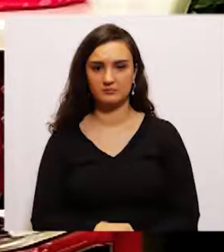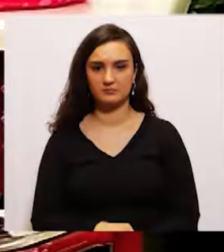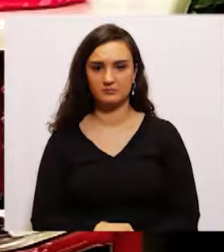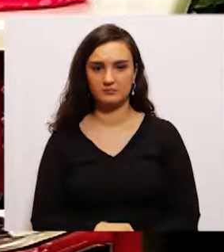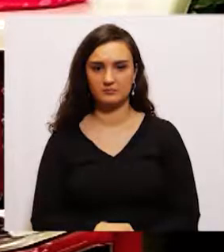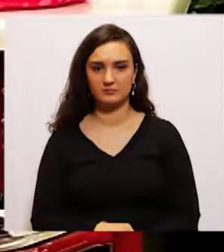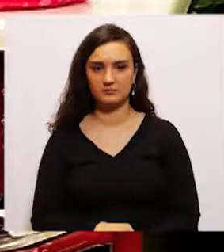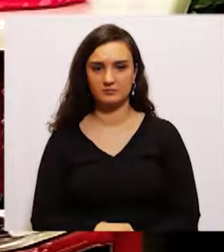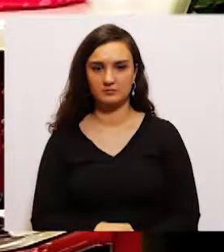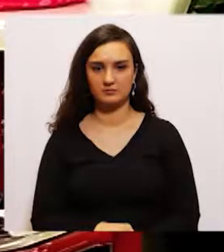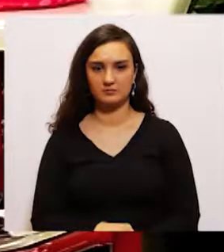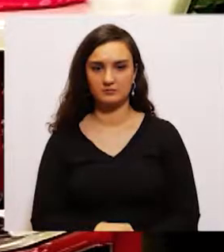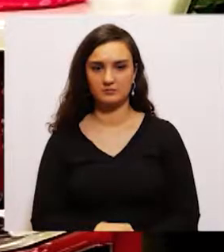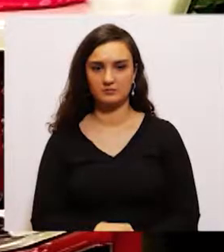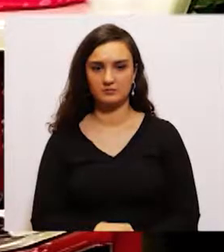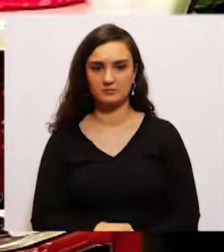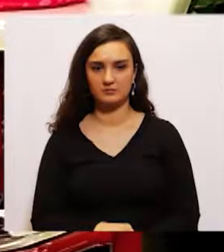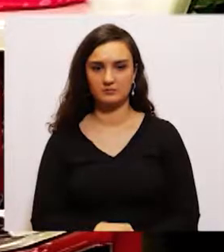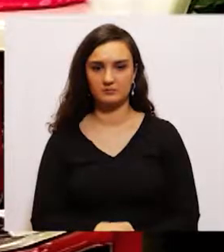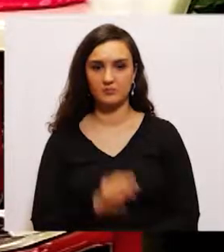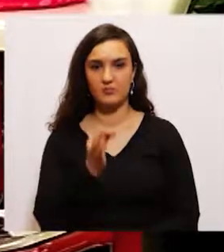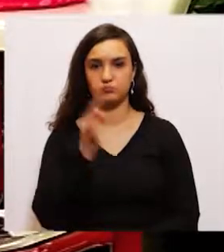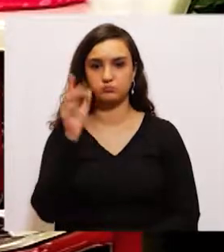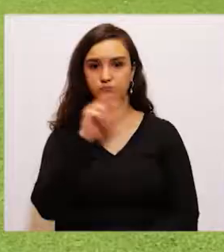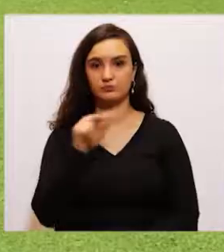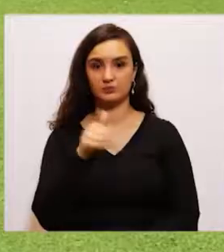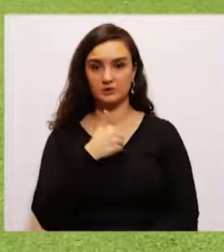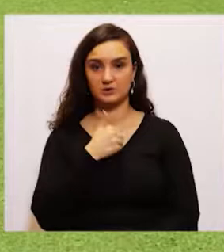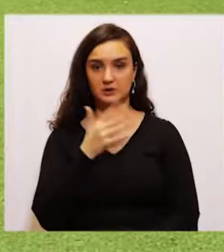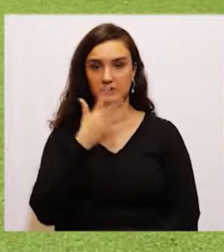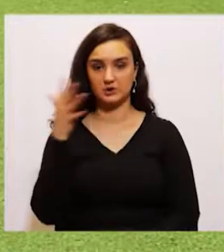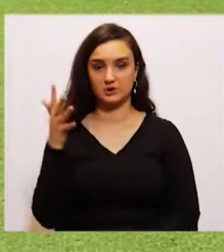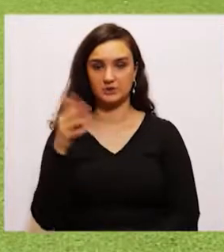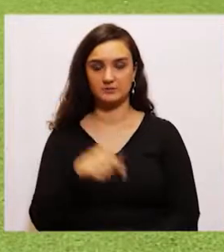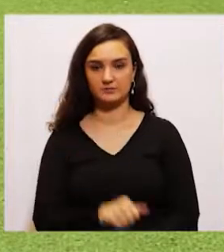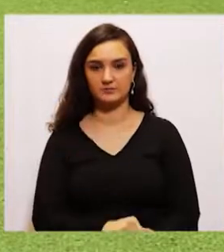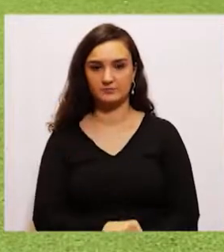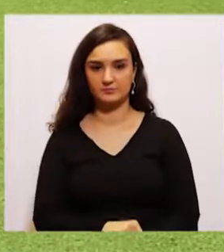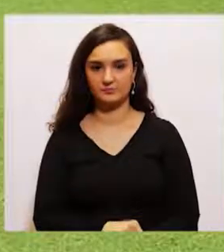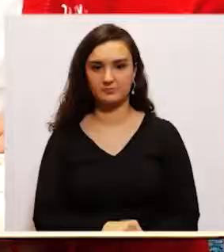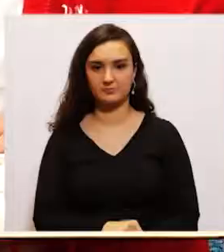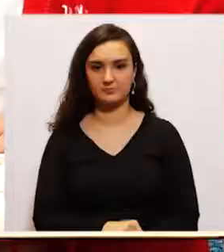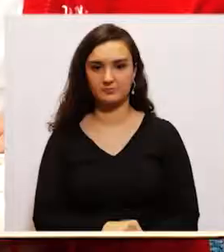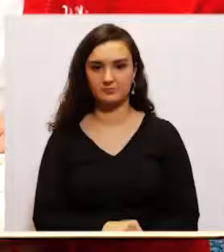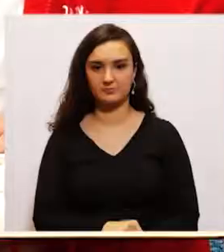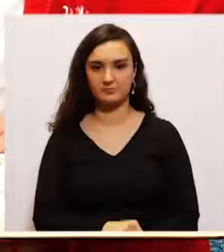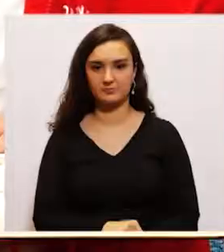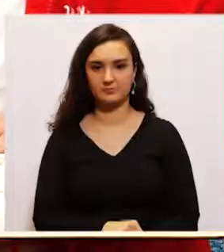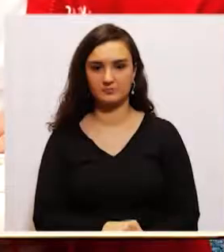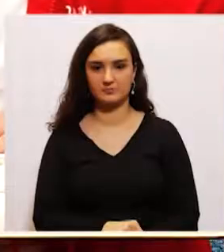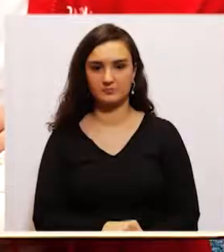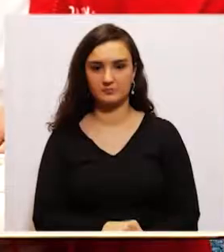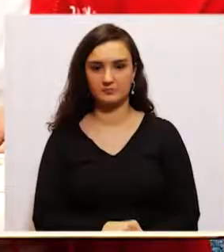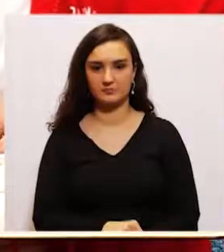ოჩახ, ოჩახ, ოჩახ. დიდი ფუნჯი ხო არ გინდა? უცფათ ერთი დიდი უზარმაზ არის. არა, დიდი, არა, დიდი. რატო,